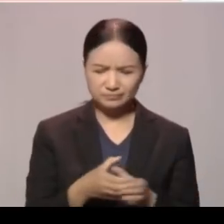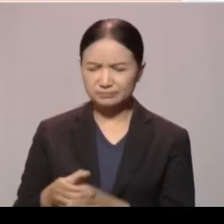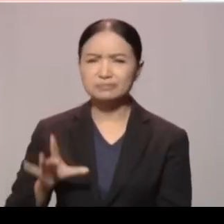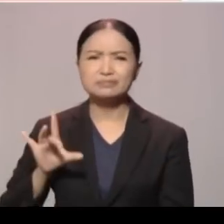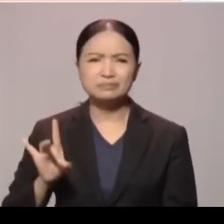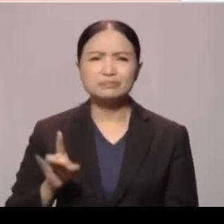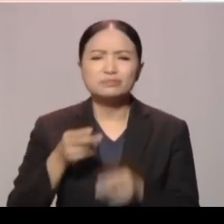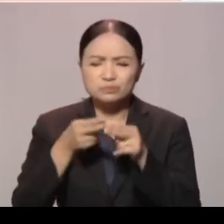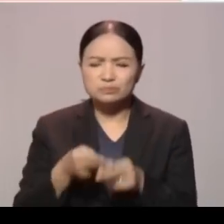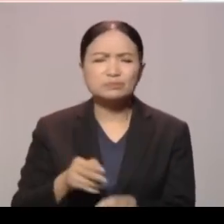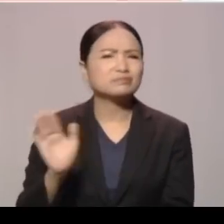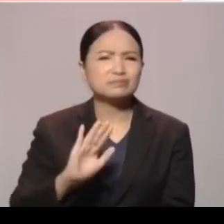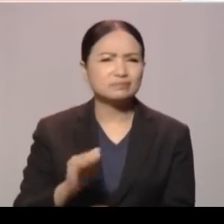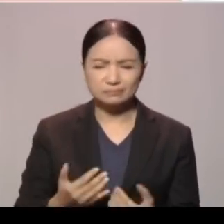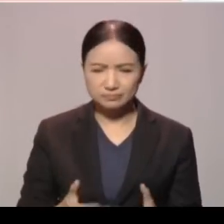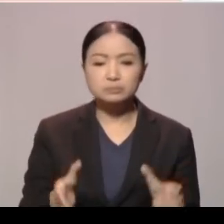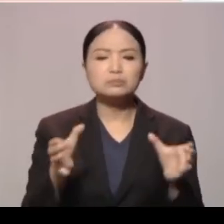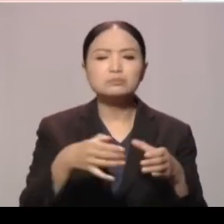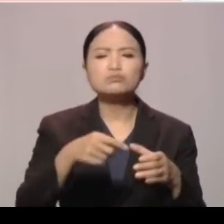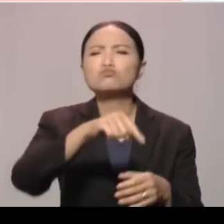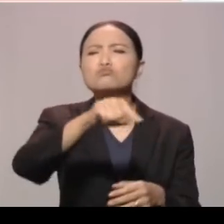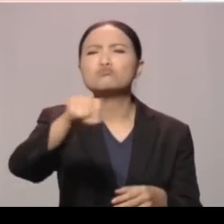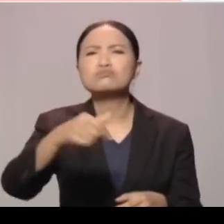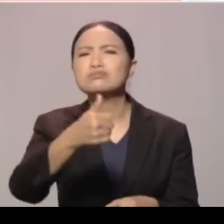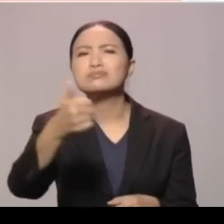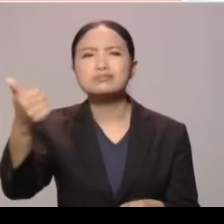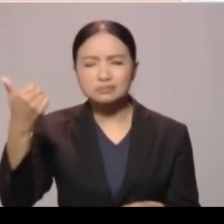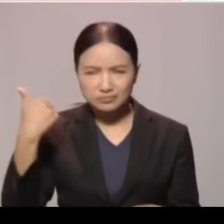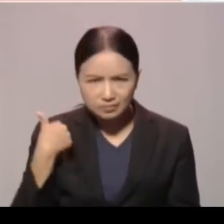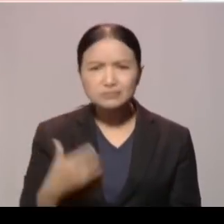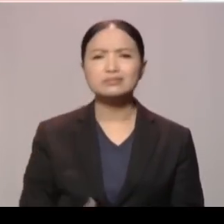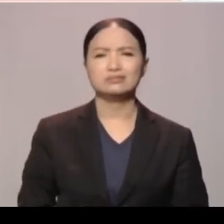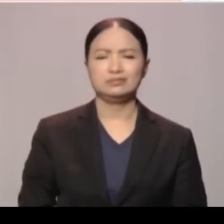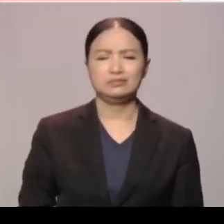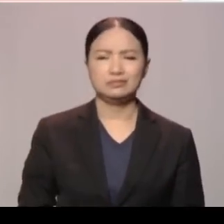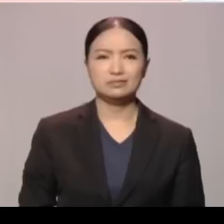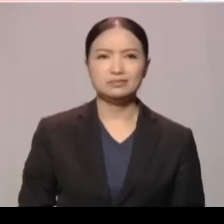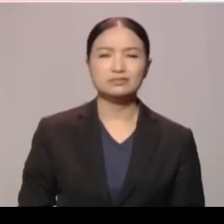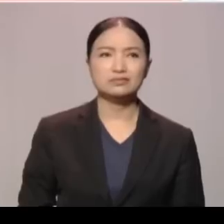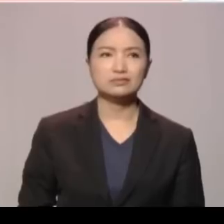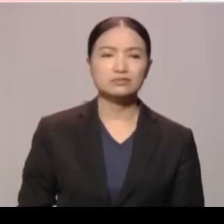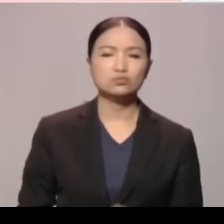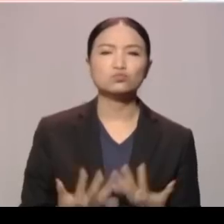รคอื่นๆด้วยต้องดูนะครับอีกฝากหนึ่งด้วยว่าเขาจะเอาด้วยหรือเปล่า ค่ะ